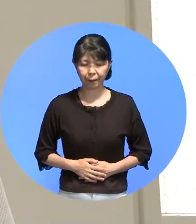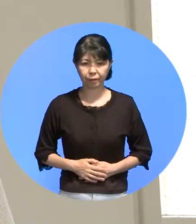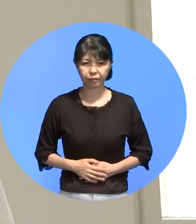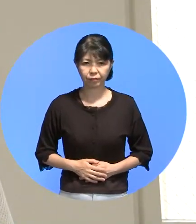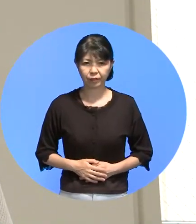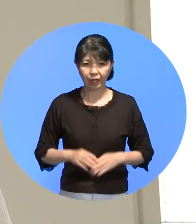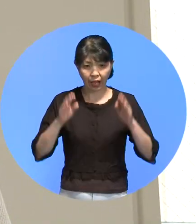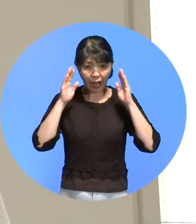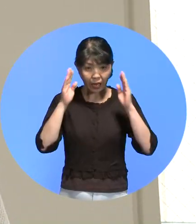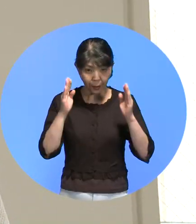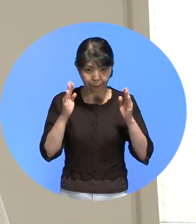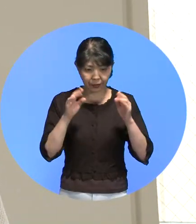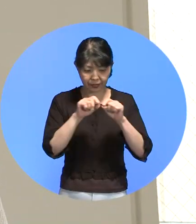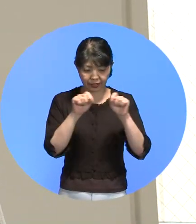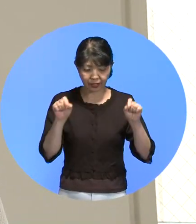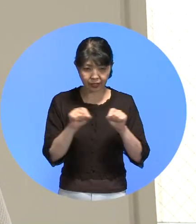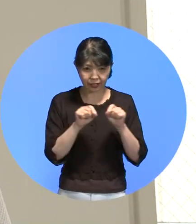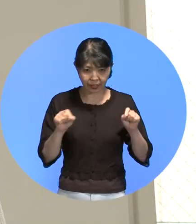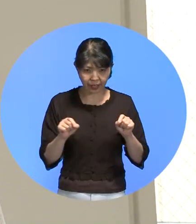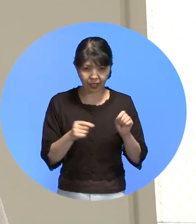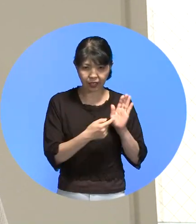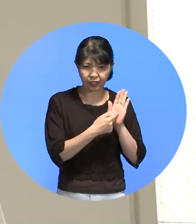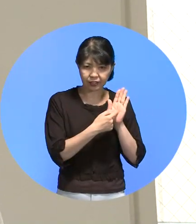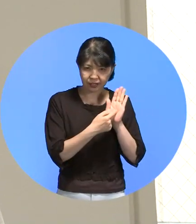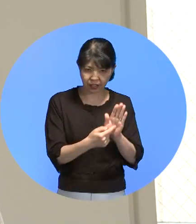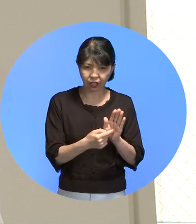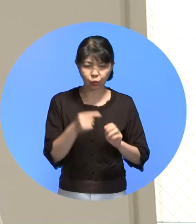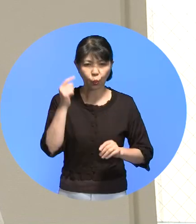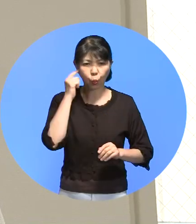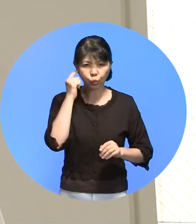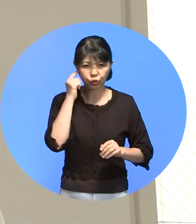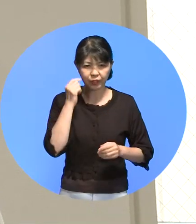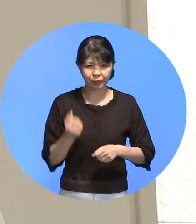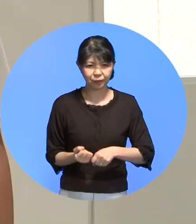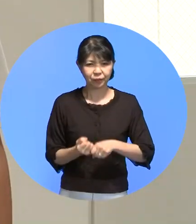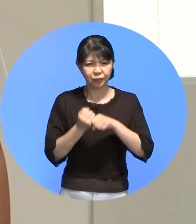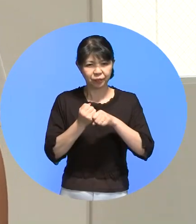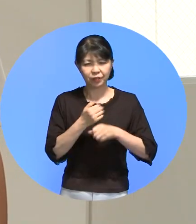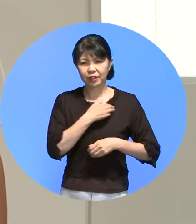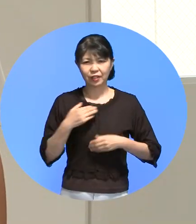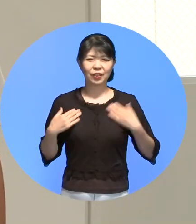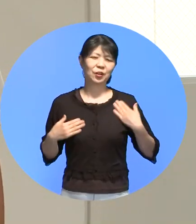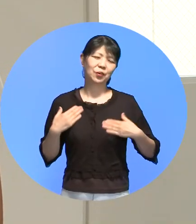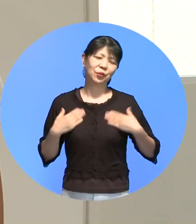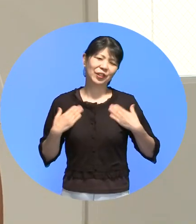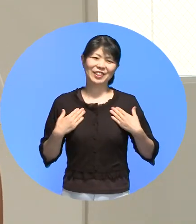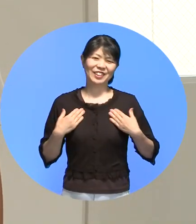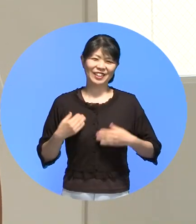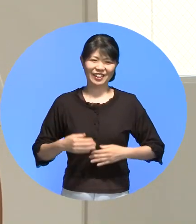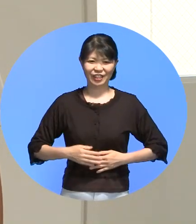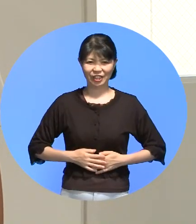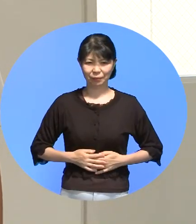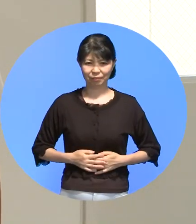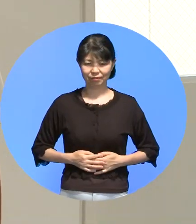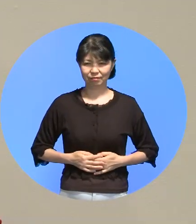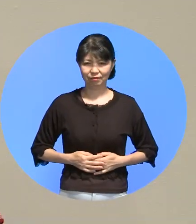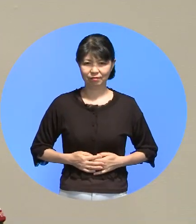一番自分たちのやってきたことが出たと思うので、優勝できてとても嬉しい